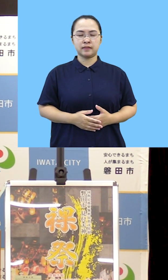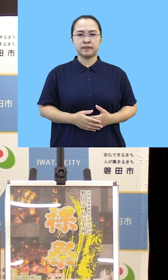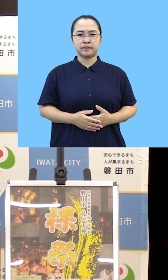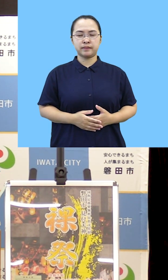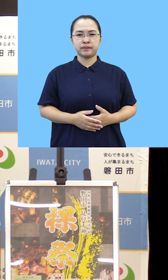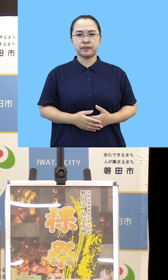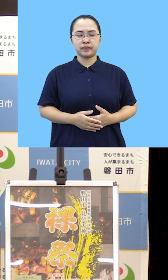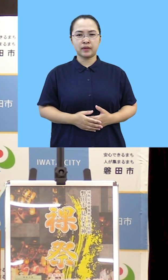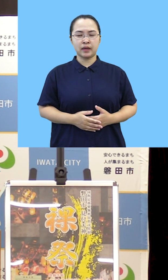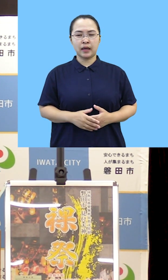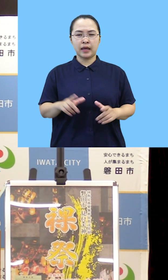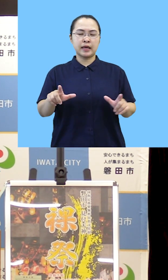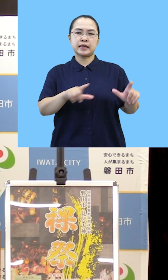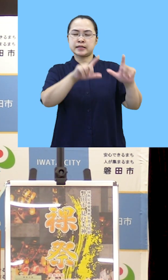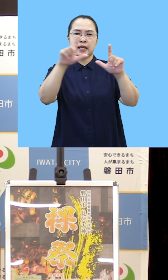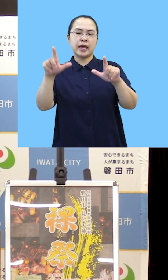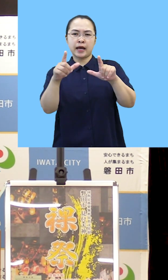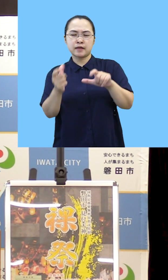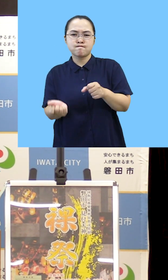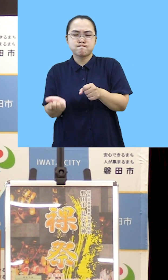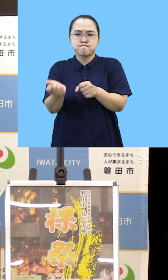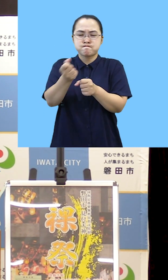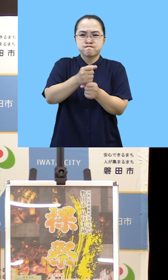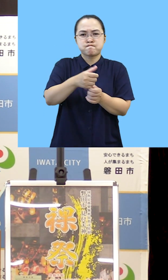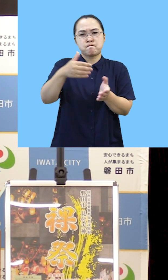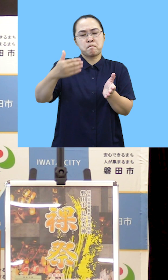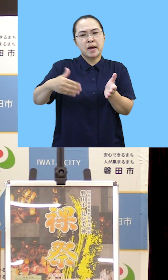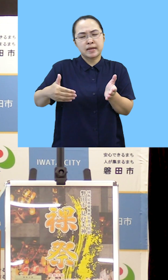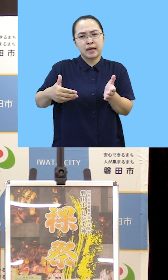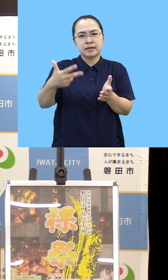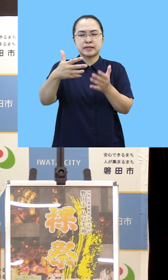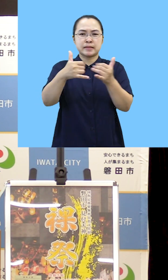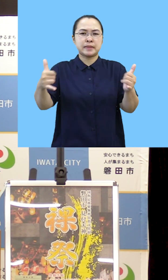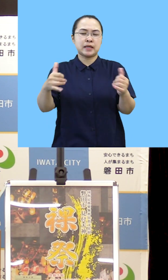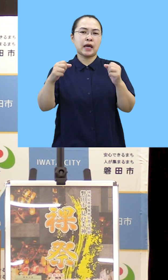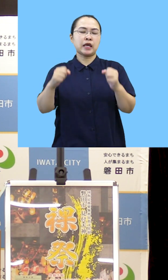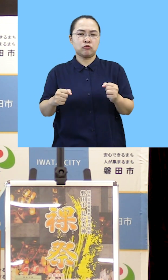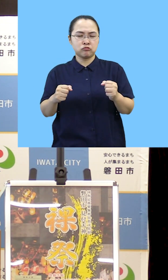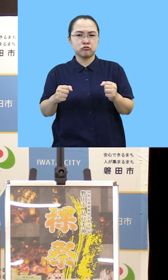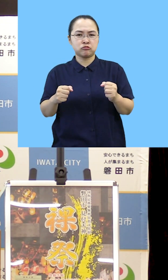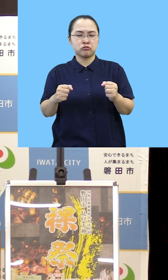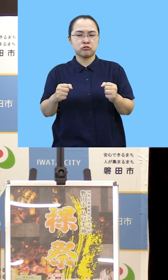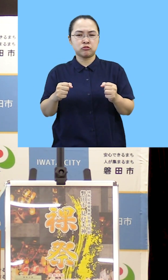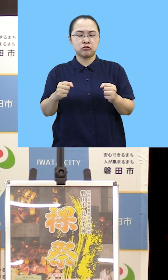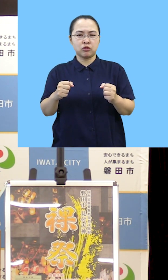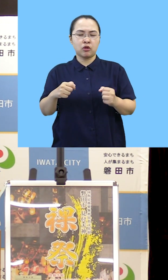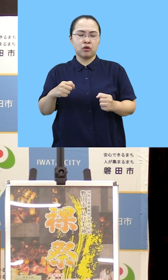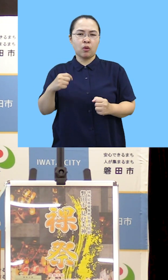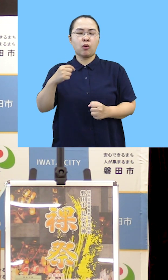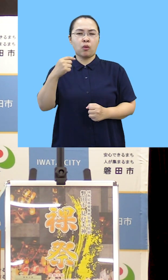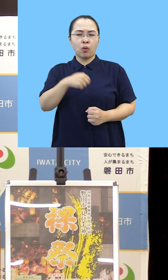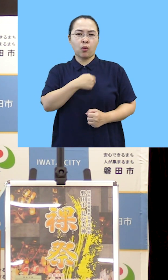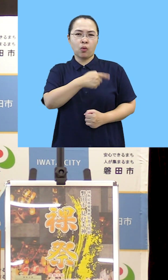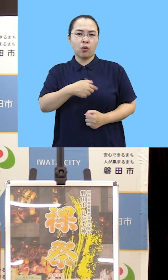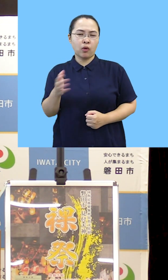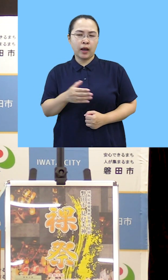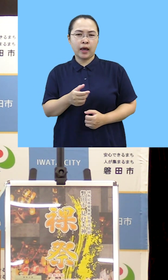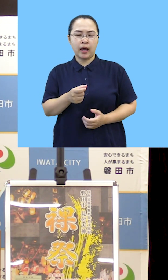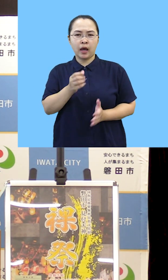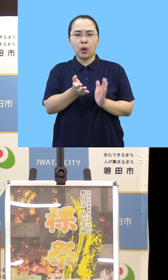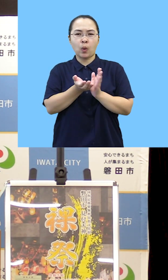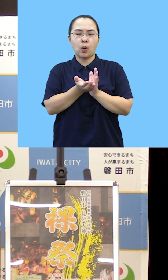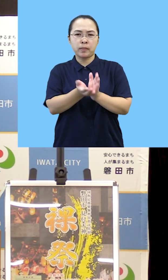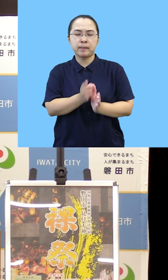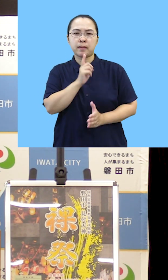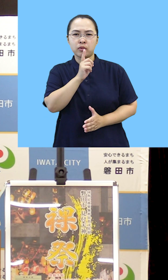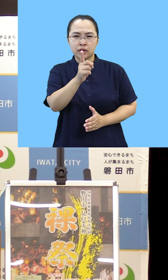まだやはり生活が元通りに戻っていない市民がいることを思うと心からお見舞いを申し上げたいと思いますし、